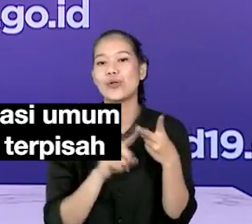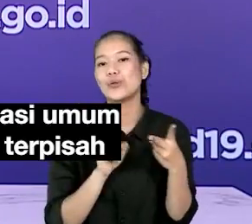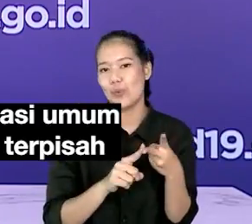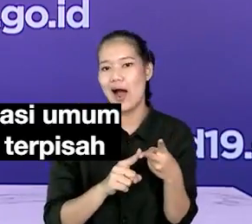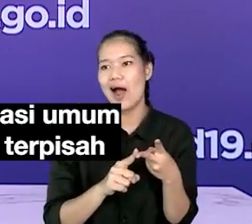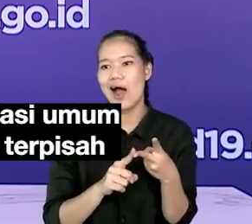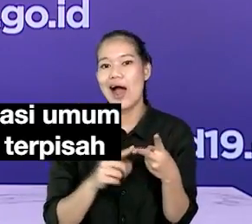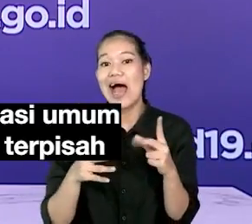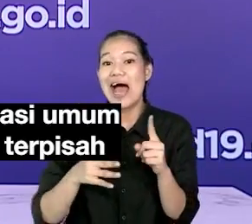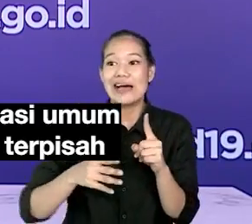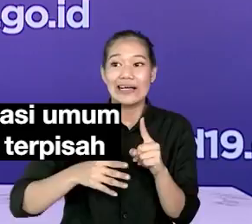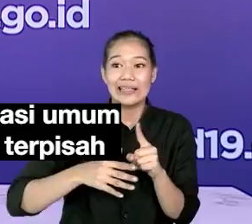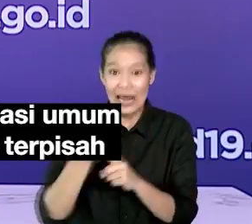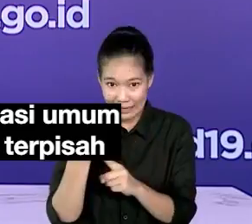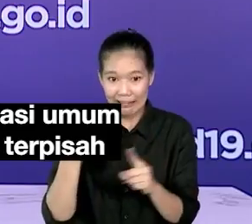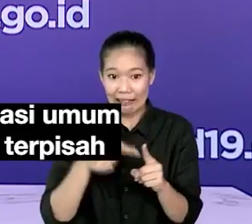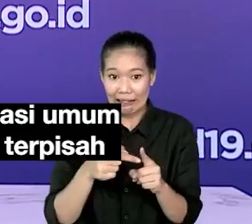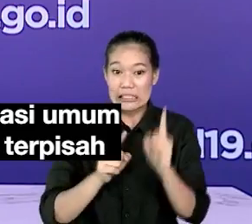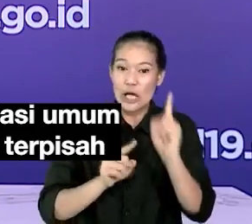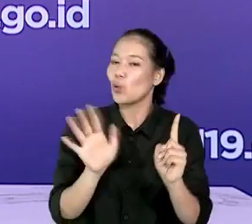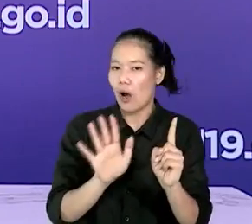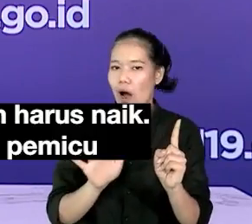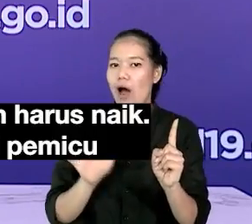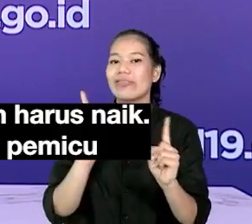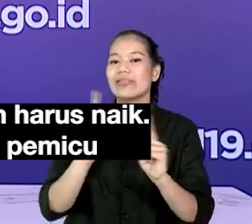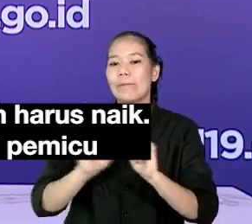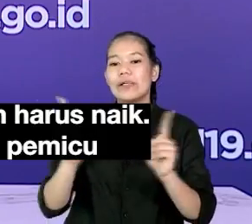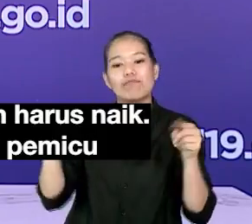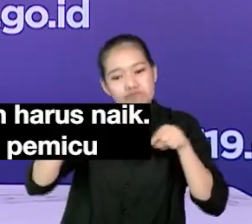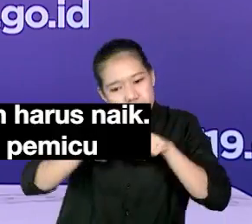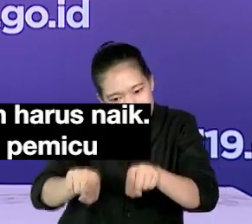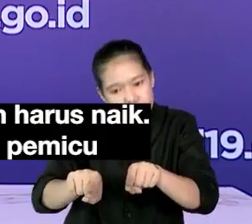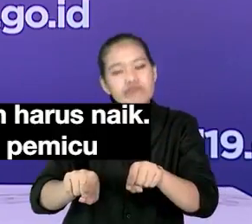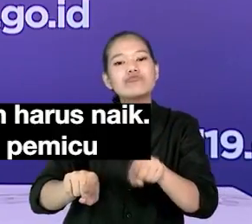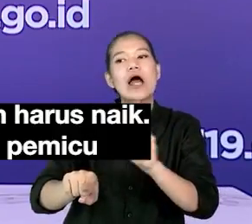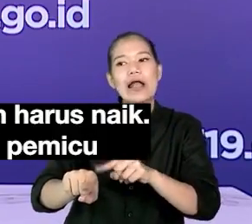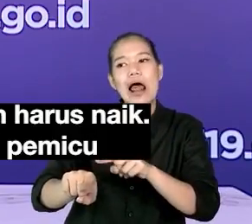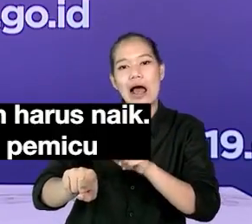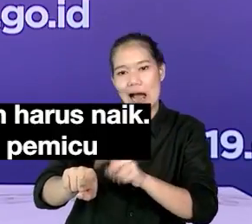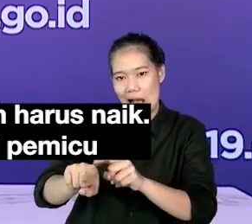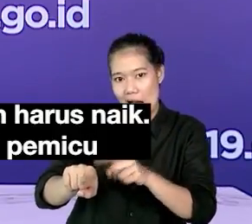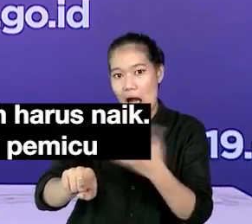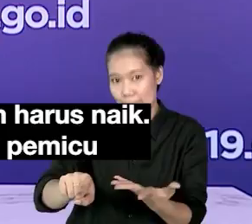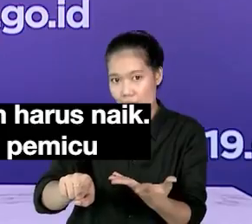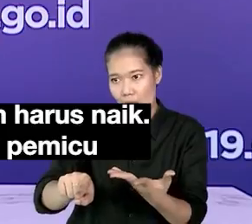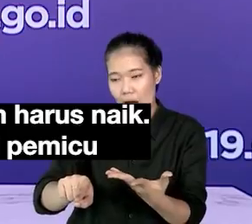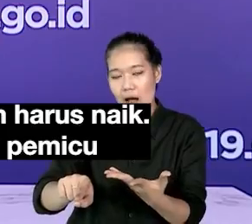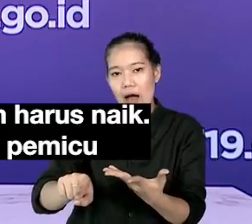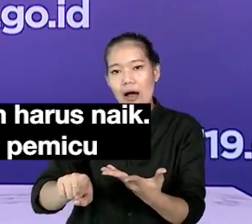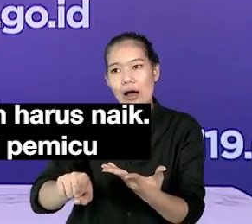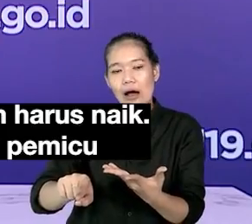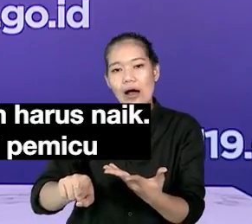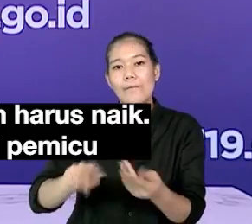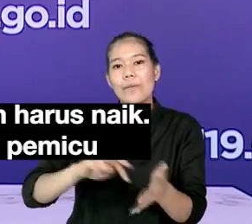target ini berdiri bersamaan tidak terpisah sehingga jika tidak bisa dicapai keduanya maka level daerah